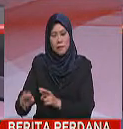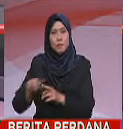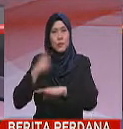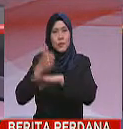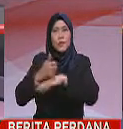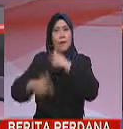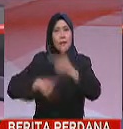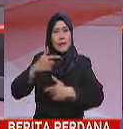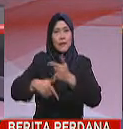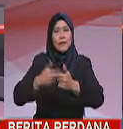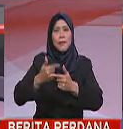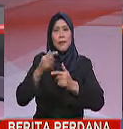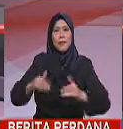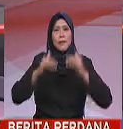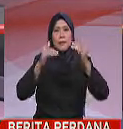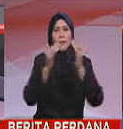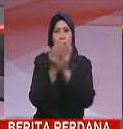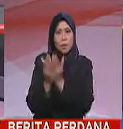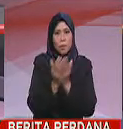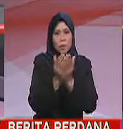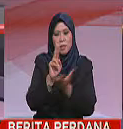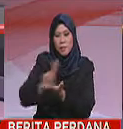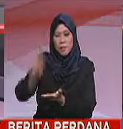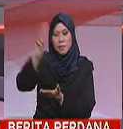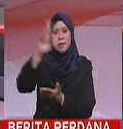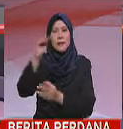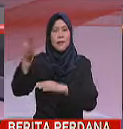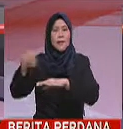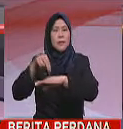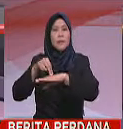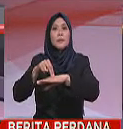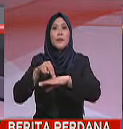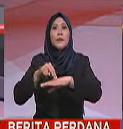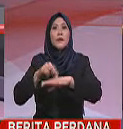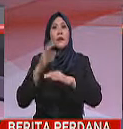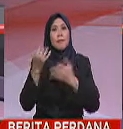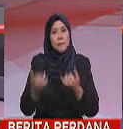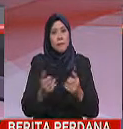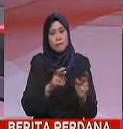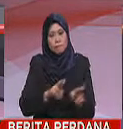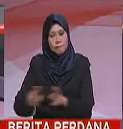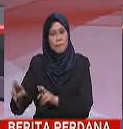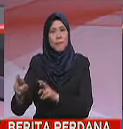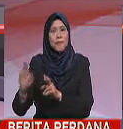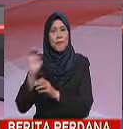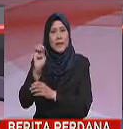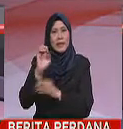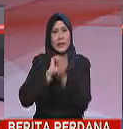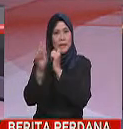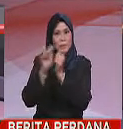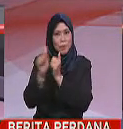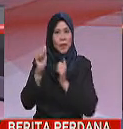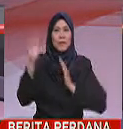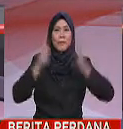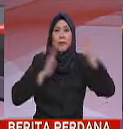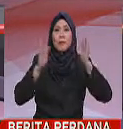mewujudkan liga atau kejohanan di peringkat sekolah, universiti dan nasional. Bukan sahaja untuk merancangkan industri esports di negara ini,